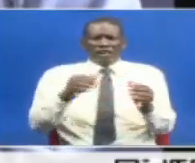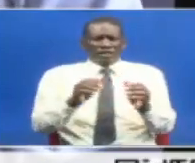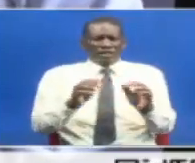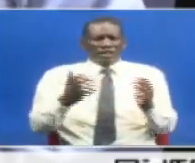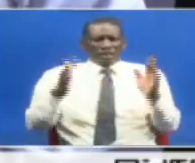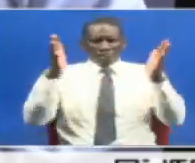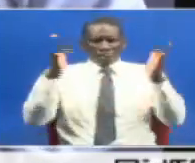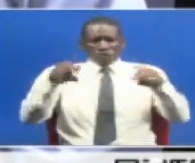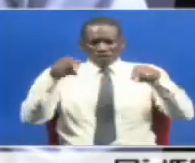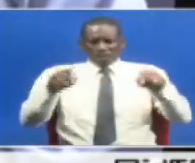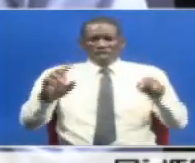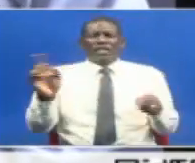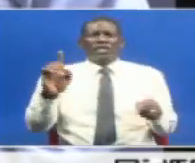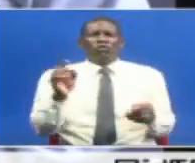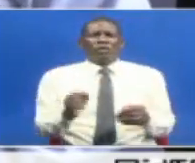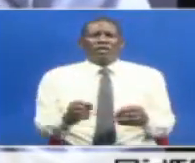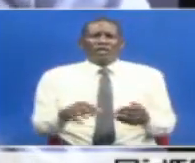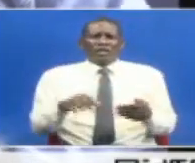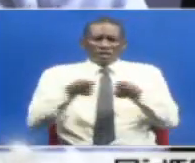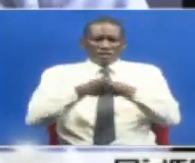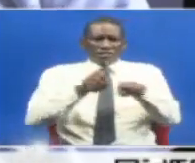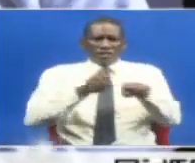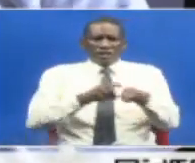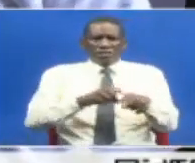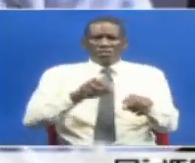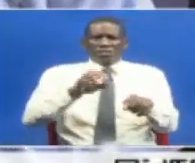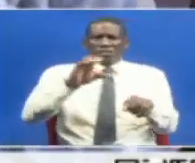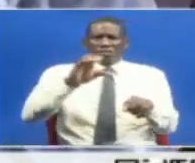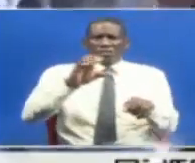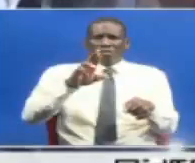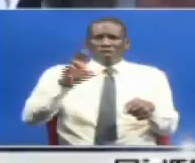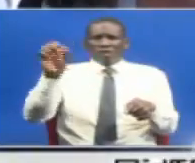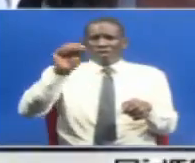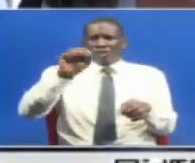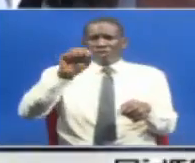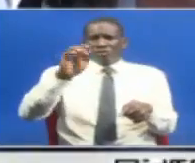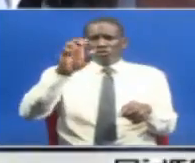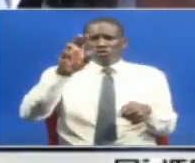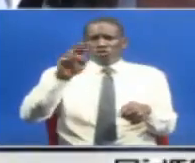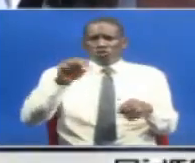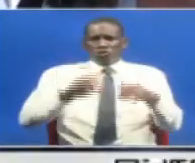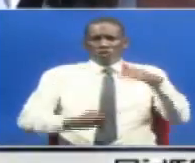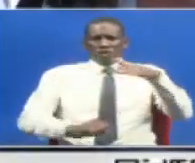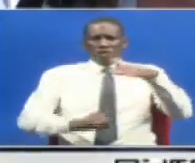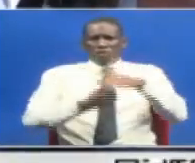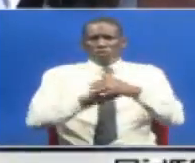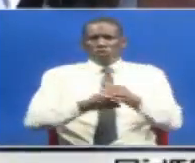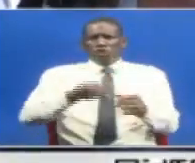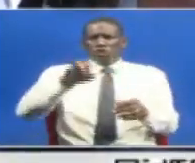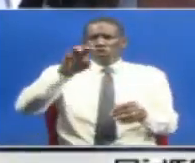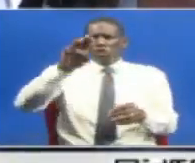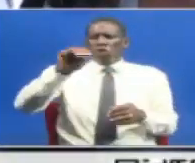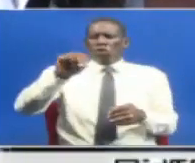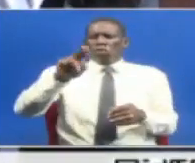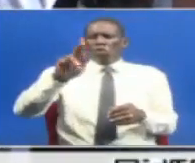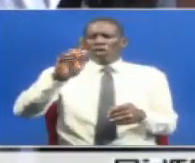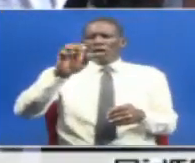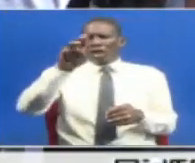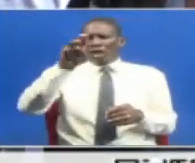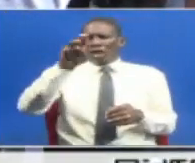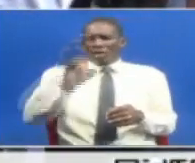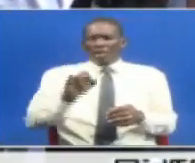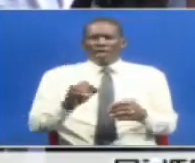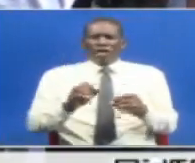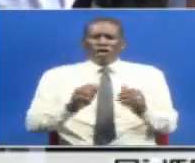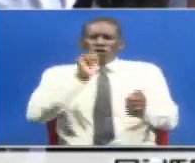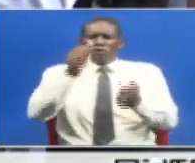leo hapa jijini Nairobi, wakati huo huo Crimson itamfadhili Charity Mukami kwenye pigano lake la WBA Pan Africa la